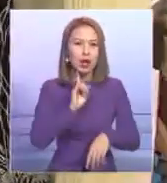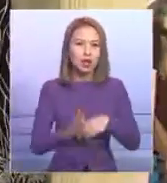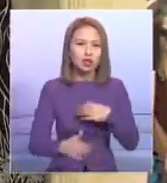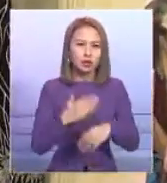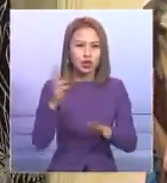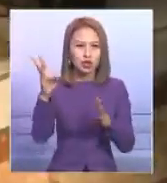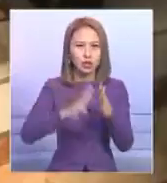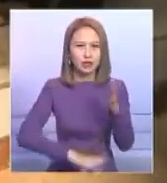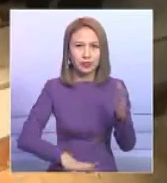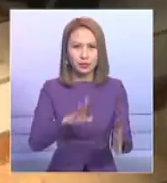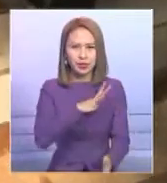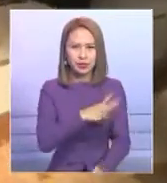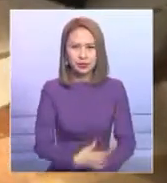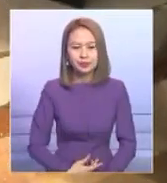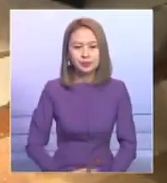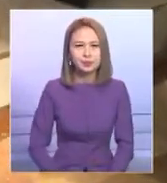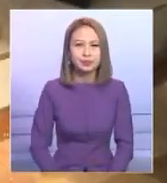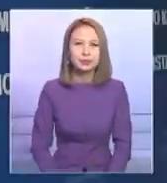жаза тағайындалды.